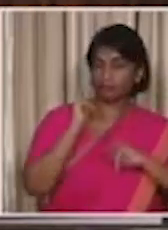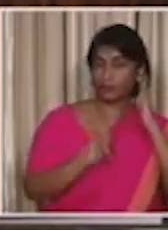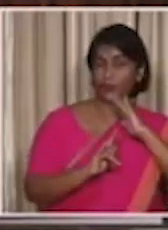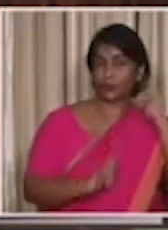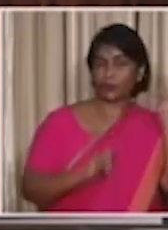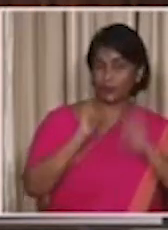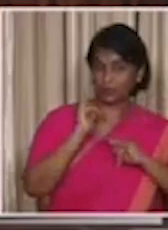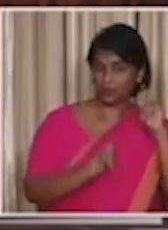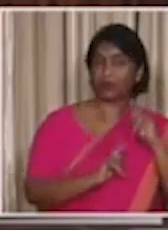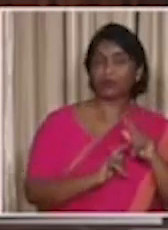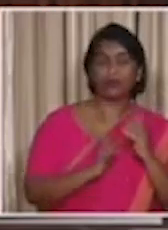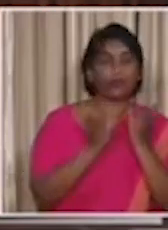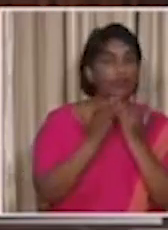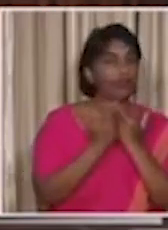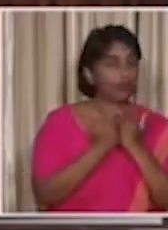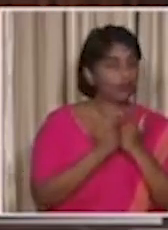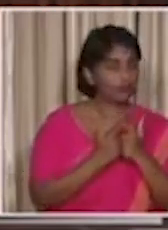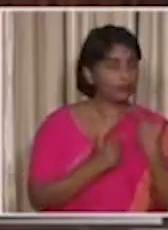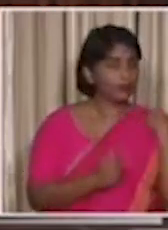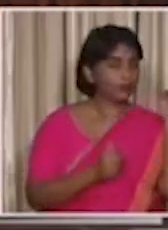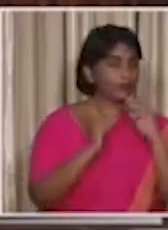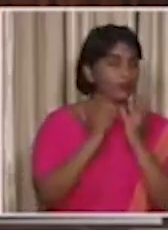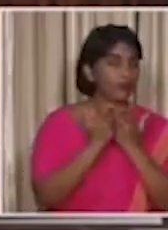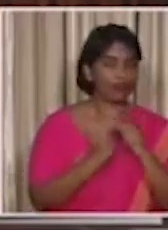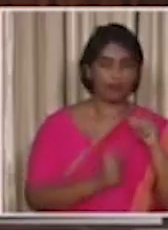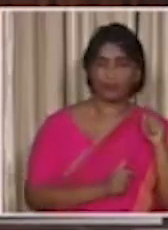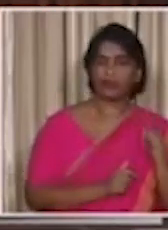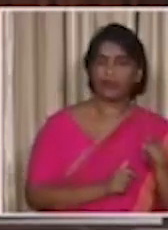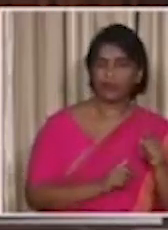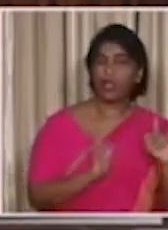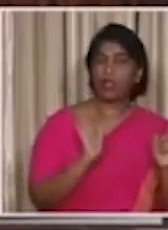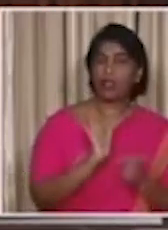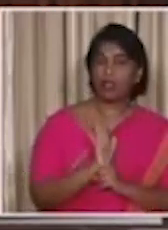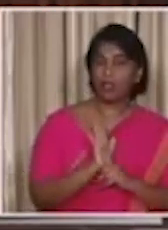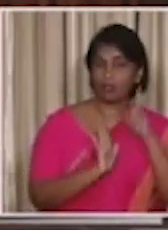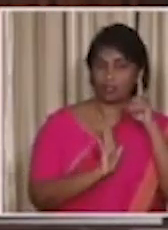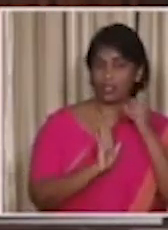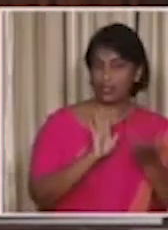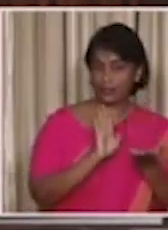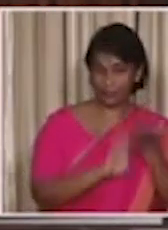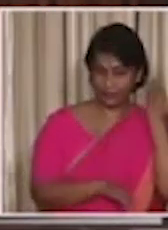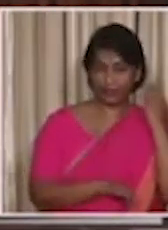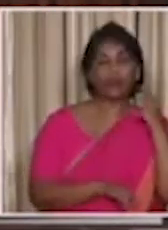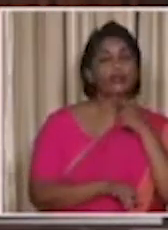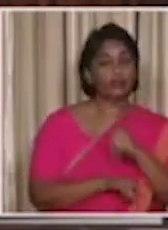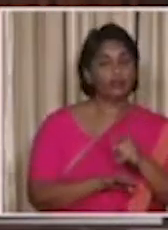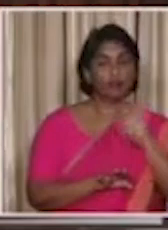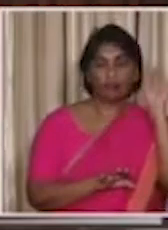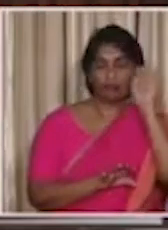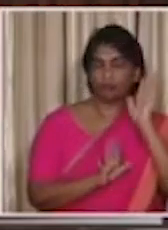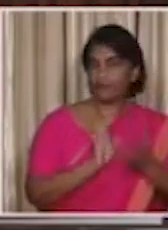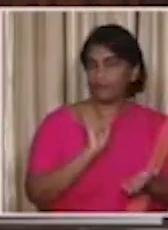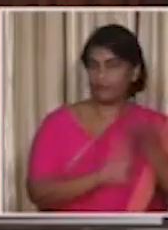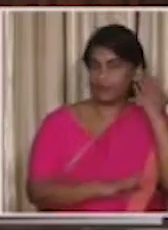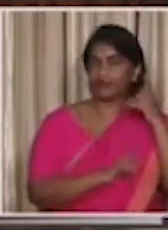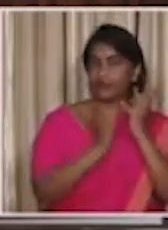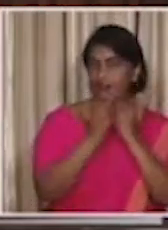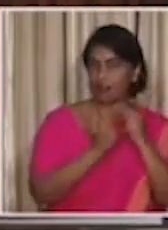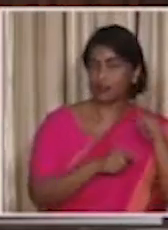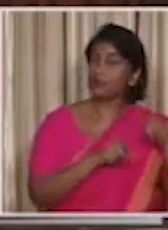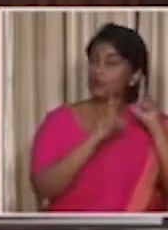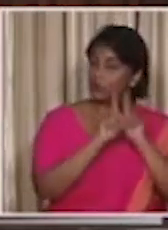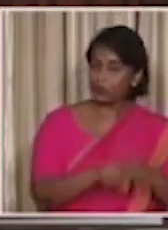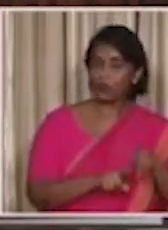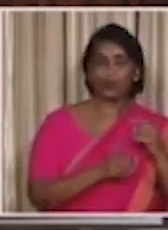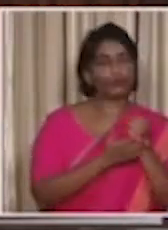සංචාරකයන් සංඛ්‍යා පැමිණි සංඛ්‍යාව ලක්ෂයකට අධිකයි. එය වාර්තාගත ප්‍රමාණයක්. මේ